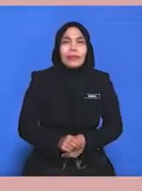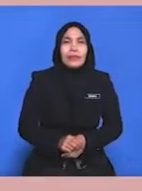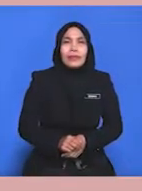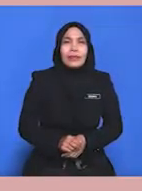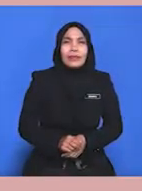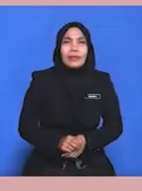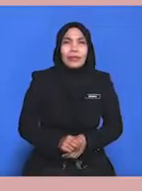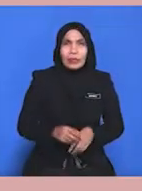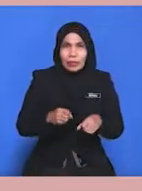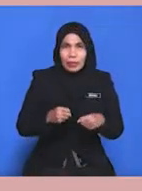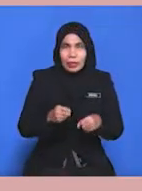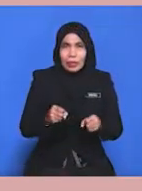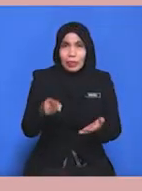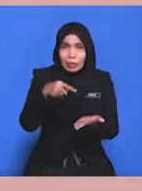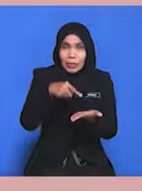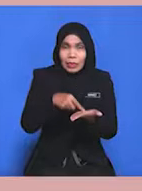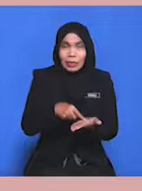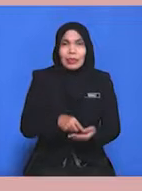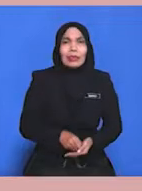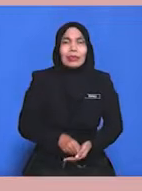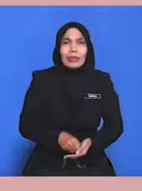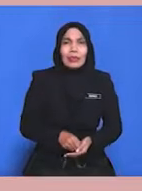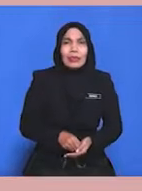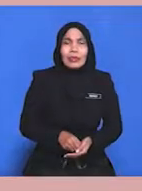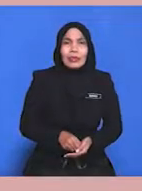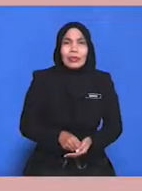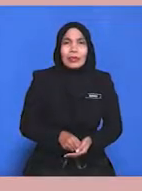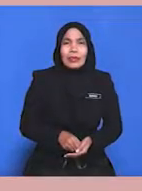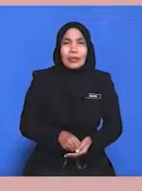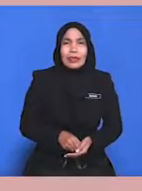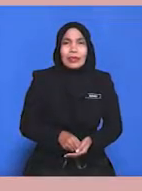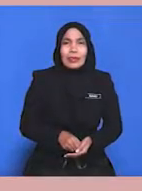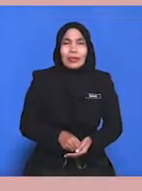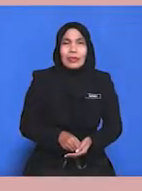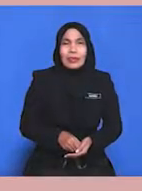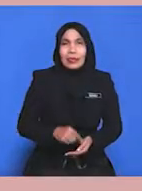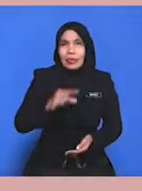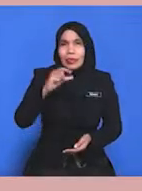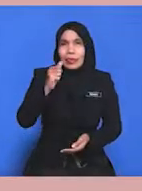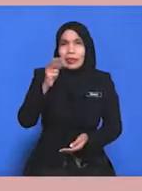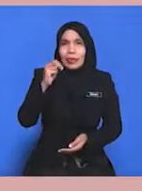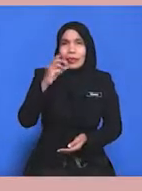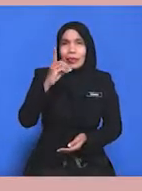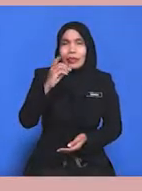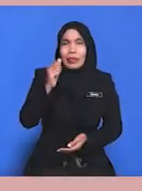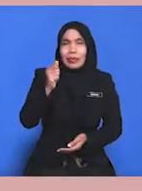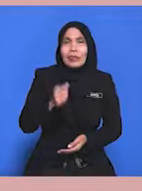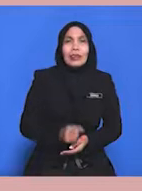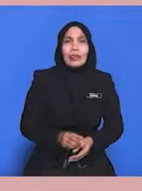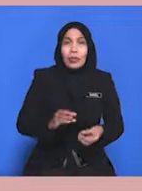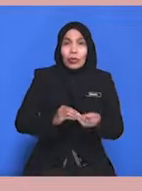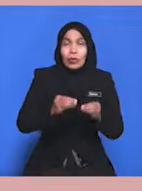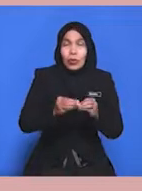Sistem binary ini menggandakan nombor dengan kerap dengan cara yang hampir sama sehingga